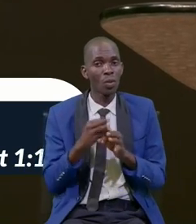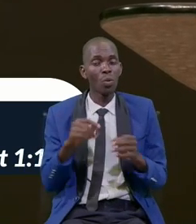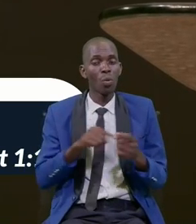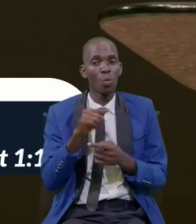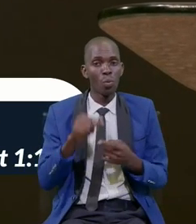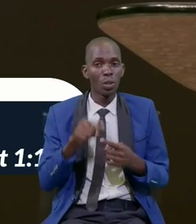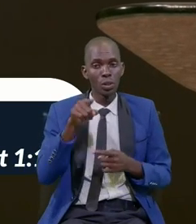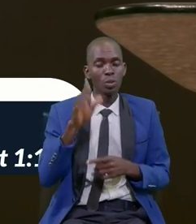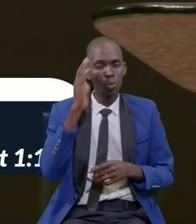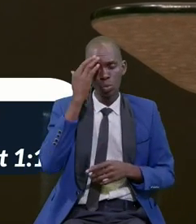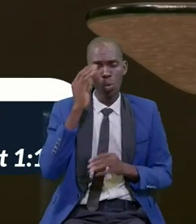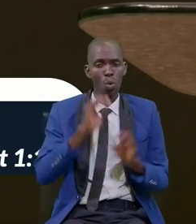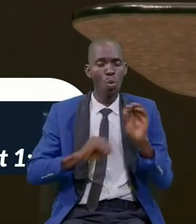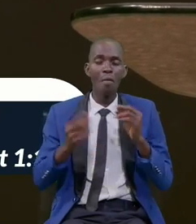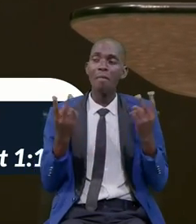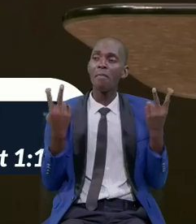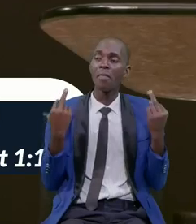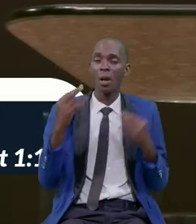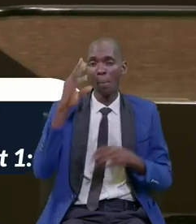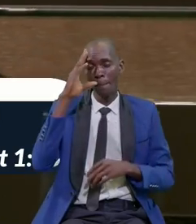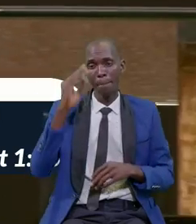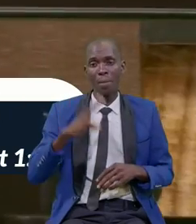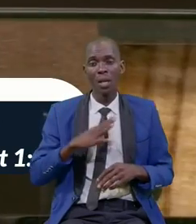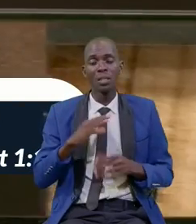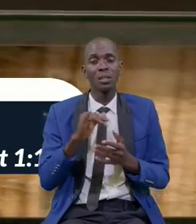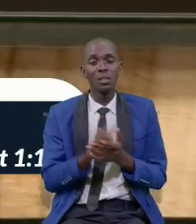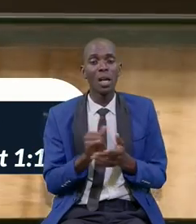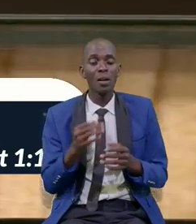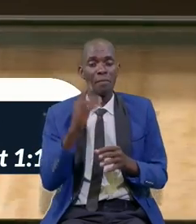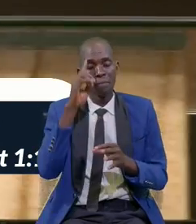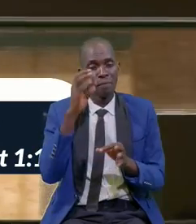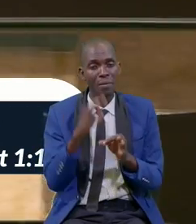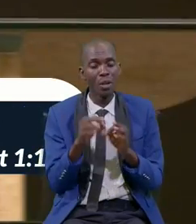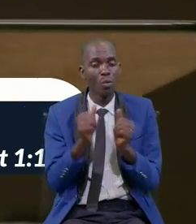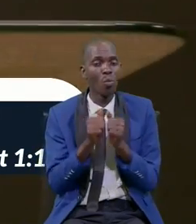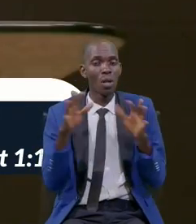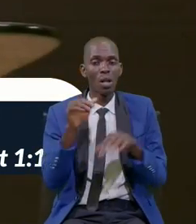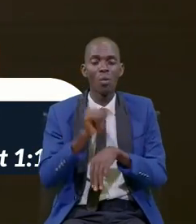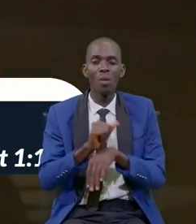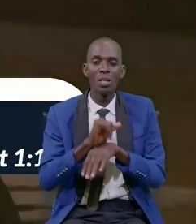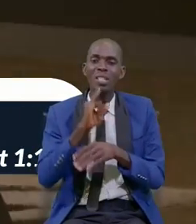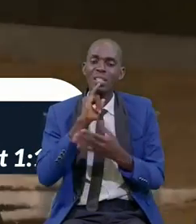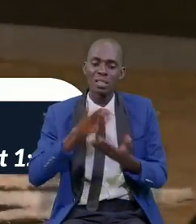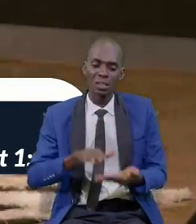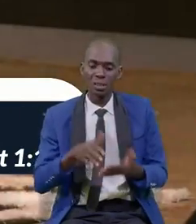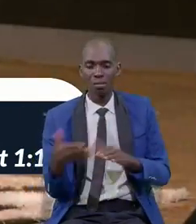la vraie foi, veux-tu savoir, ô homme vain, que la foi sans les œuvres est